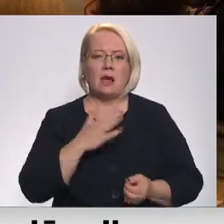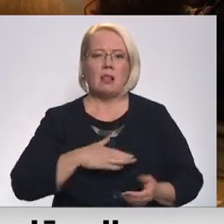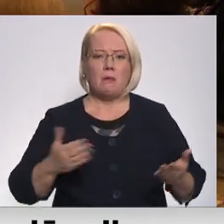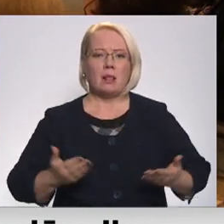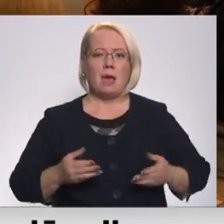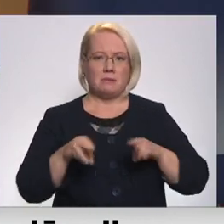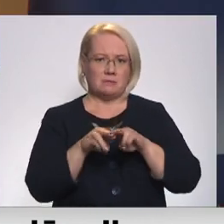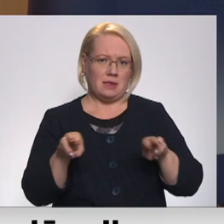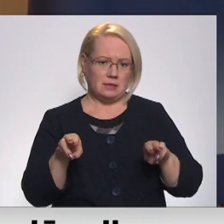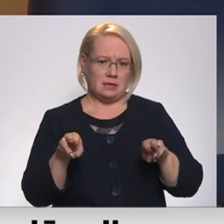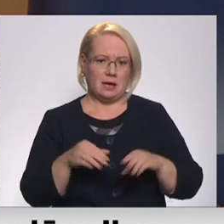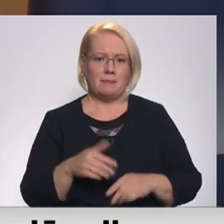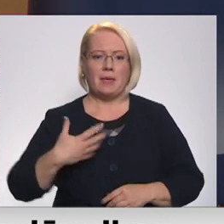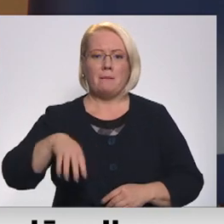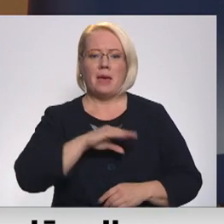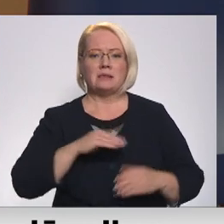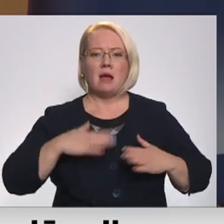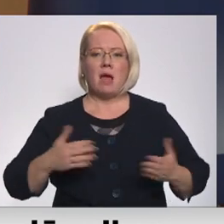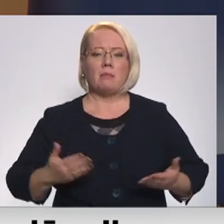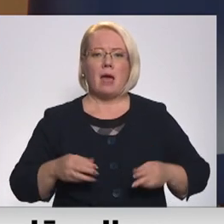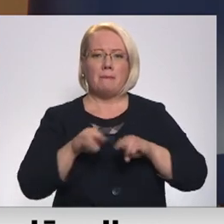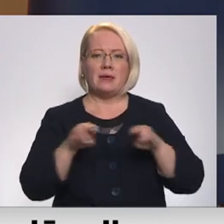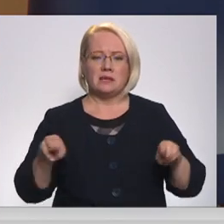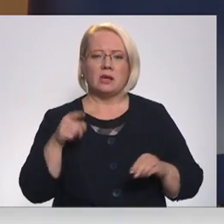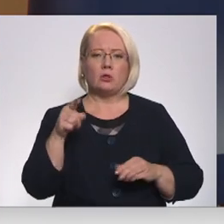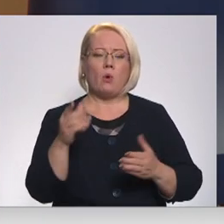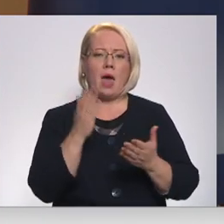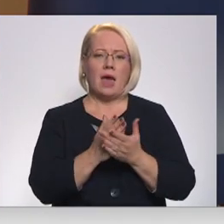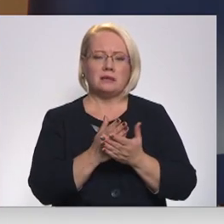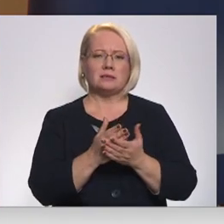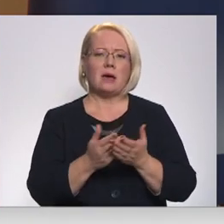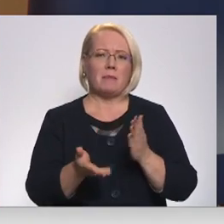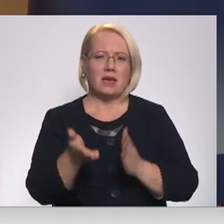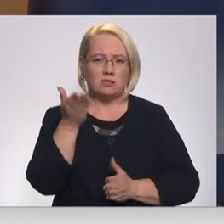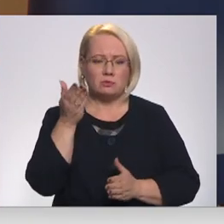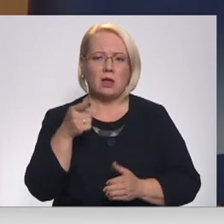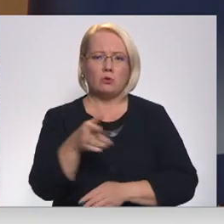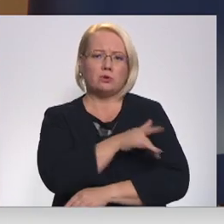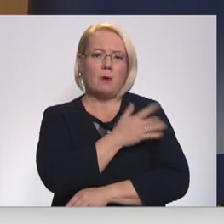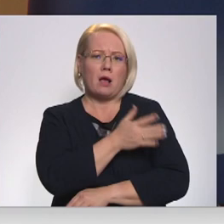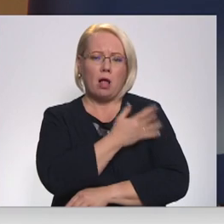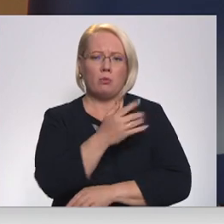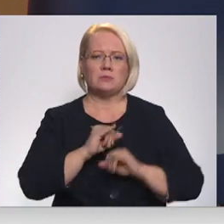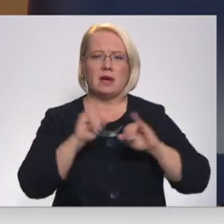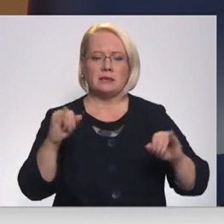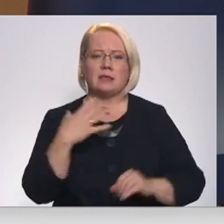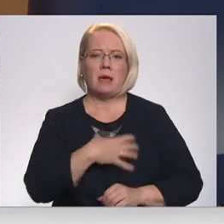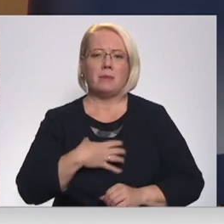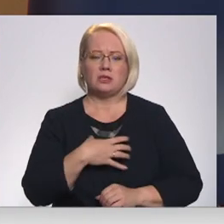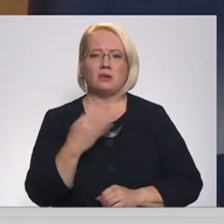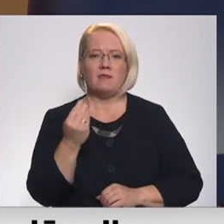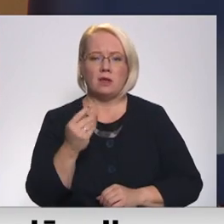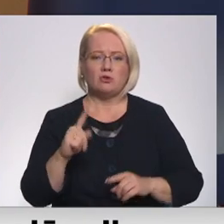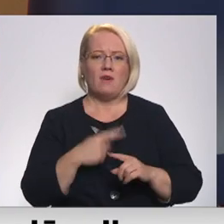Labklājības ministrija. Mēs kā Labklājības ministrija esam to iezīmējuši, ka, lai mēs šos pakalpojumus attīstītu, ir nepieciešams finansējums. Un